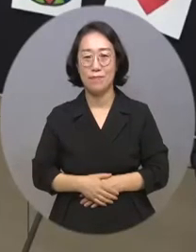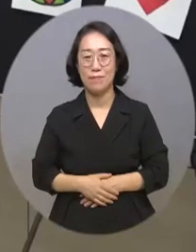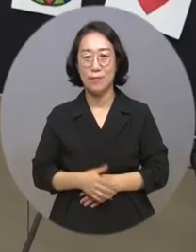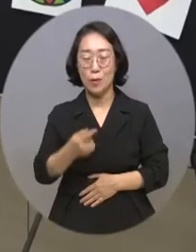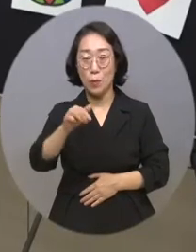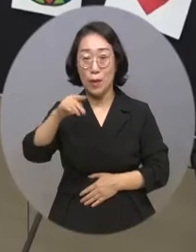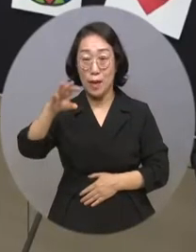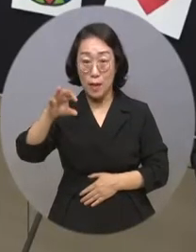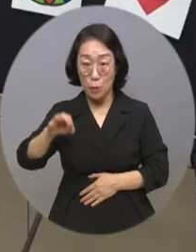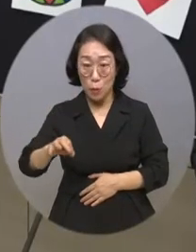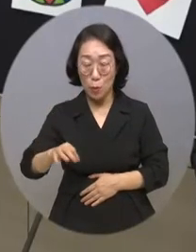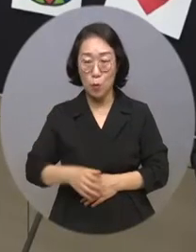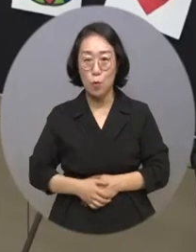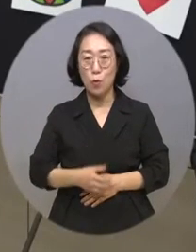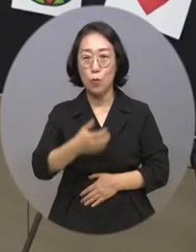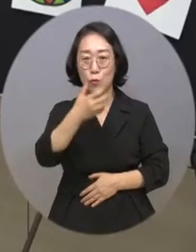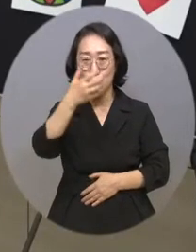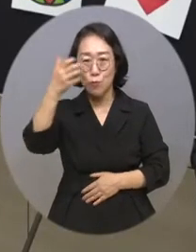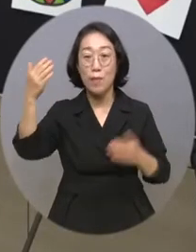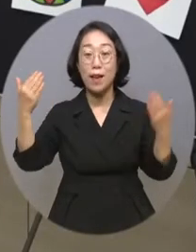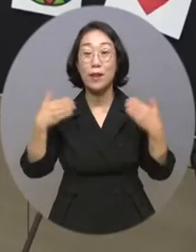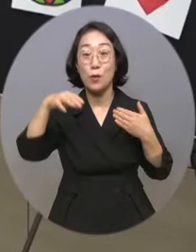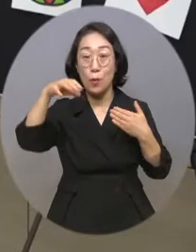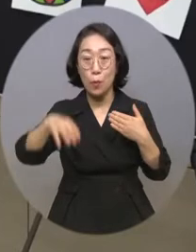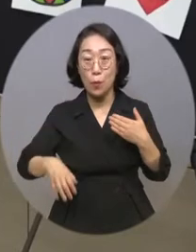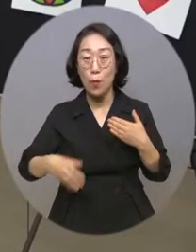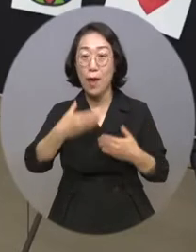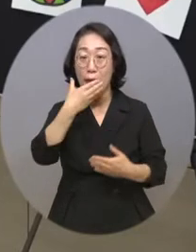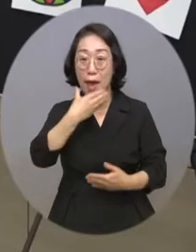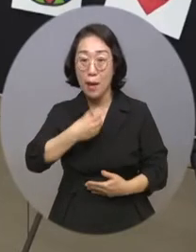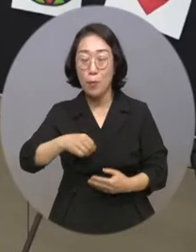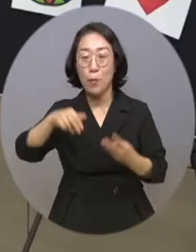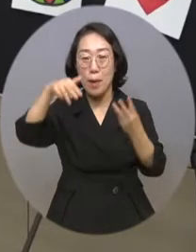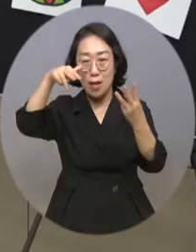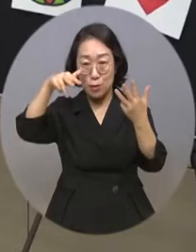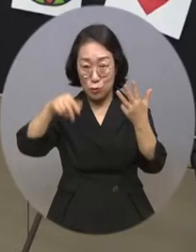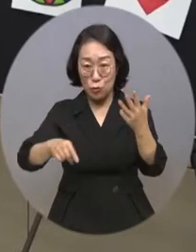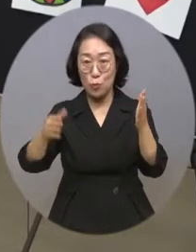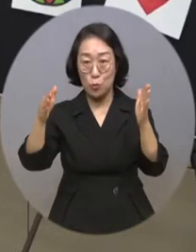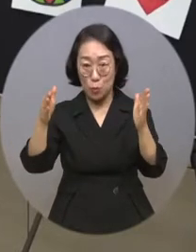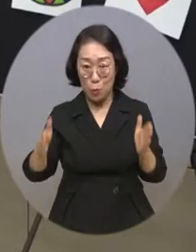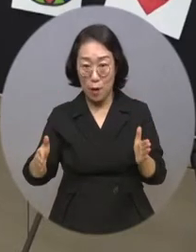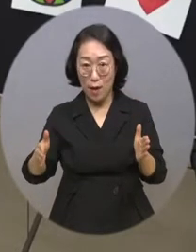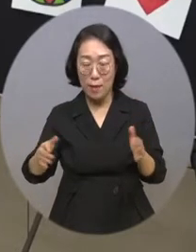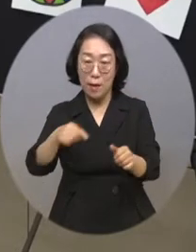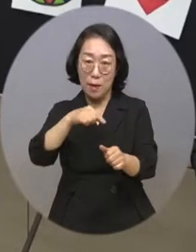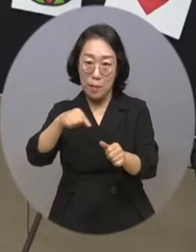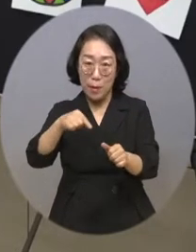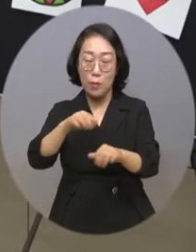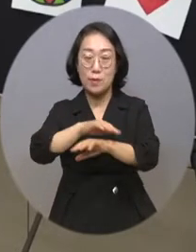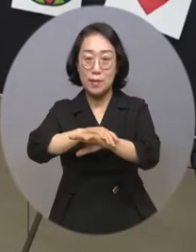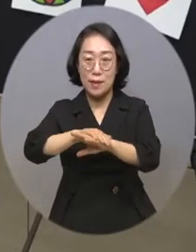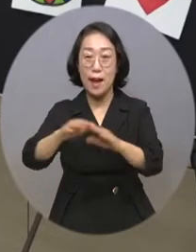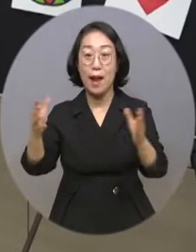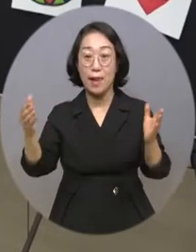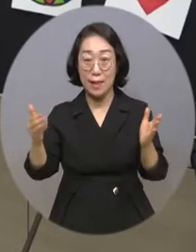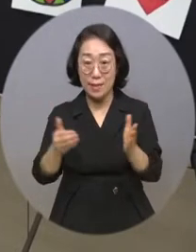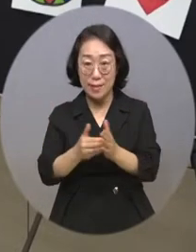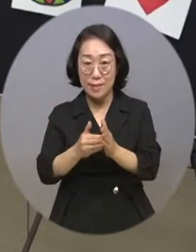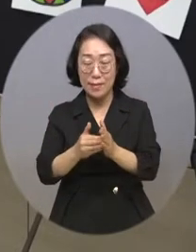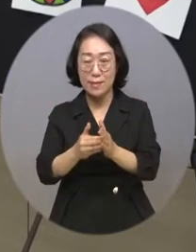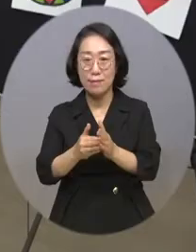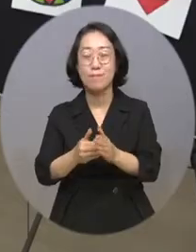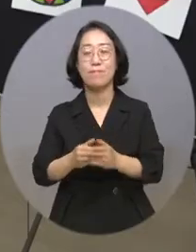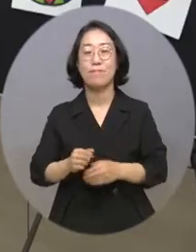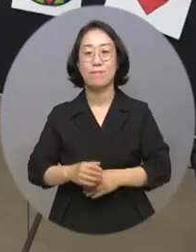녹양동 그곳이 알고 싶다. 아이들이 행복했던 8주간의 여정. 참 교육의 현장에서 복지TV